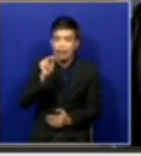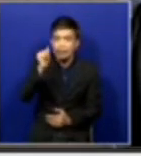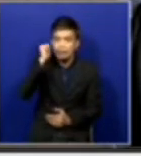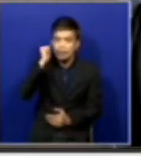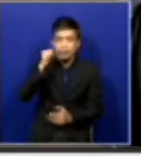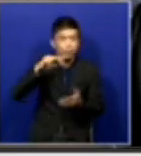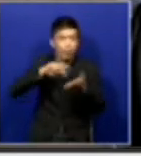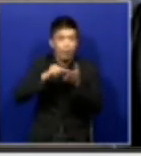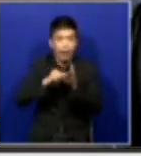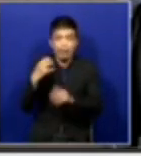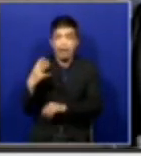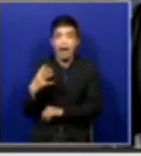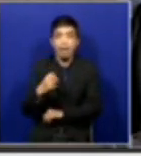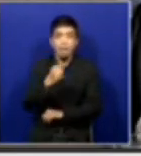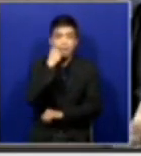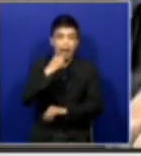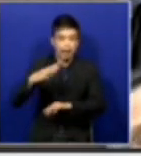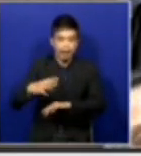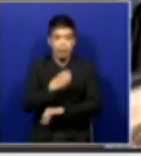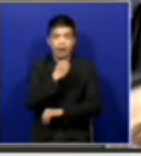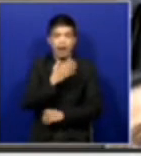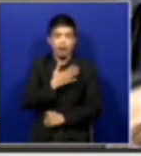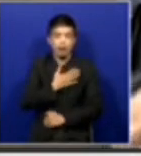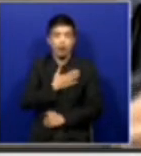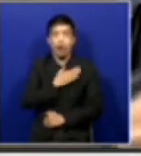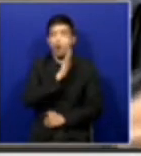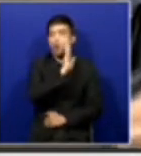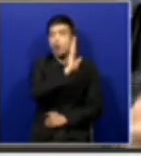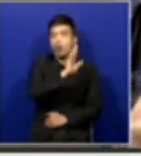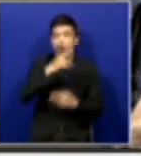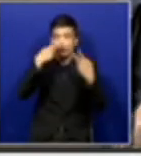ของนายกรัฐมนตรีคนเดียว